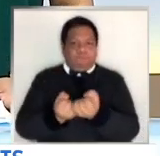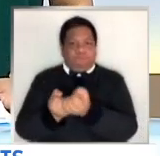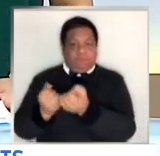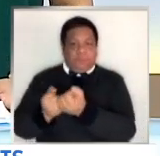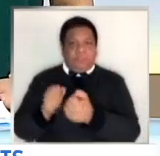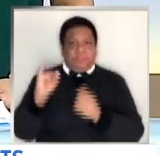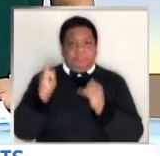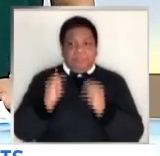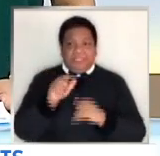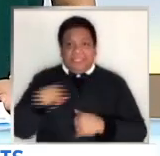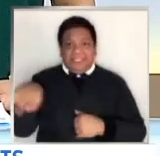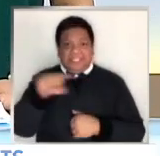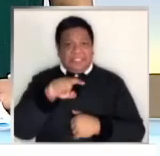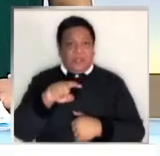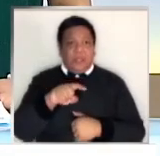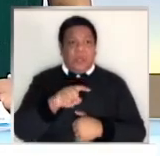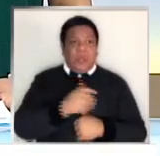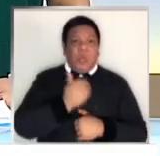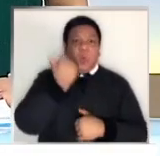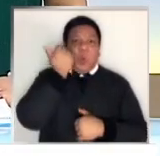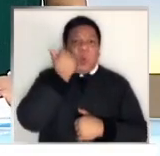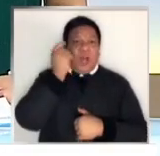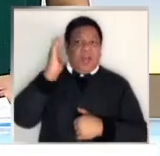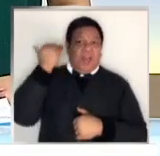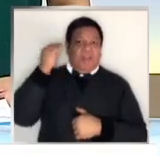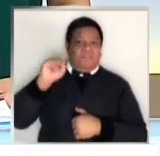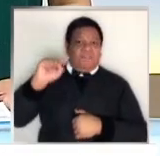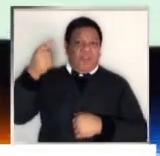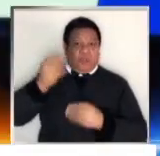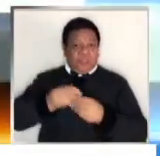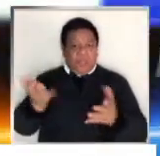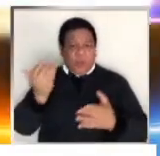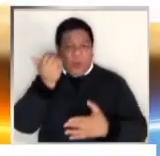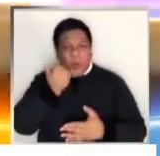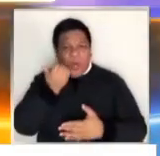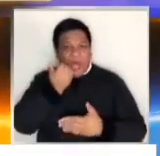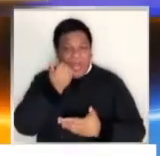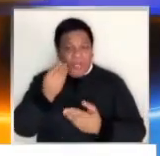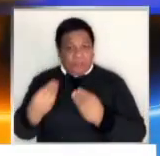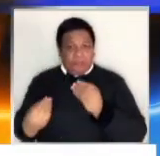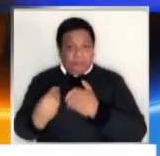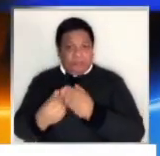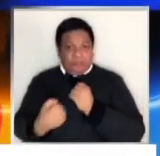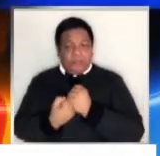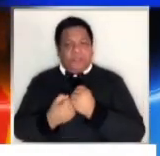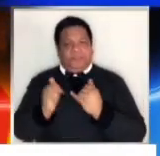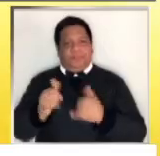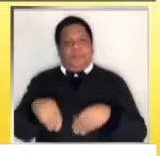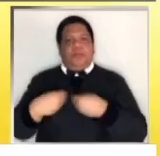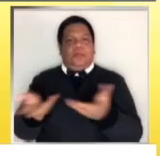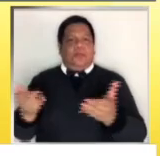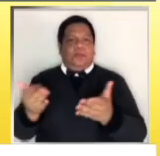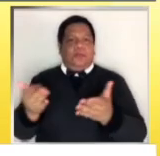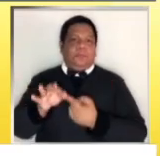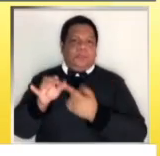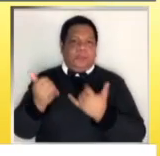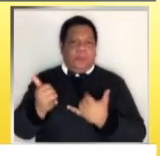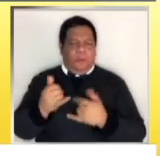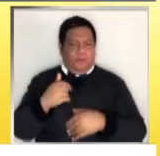ang natanggap na ayuda noong unang bigayan. At live mula sa Marikina, may unang balita si Bam Alegre. Bam, good